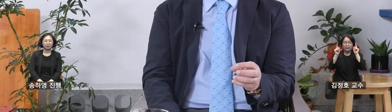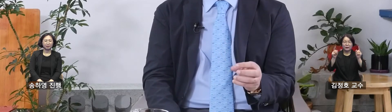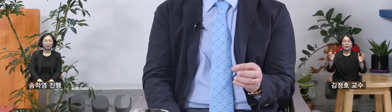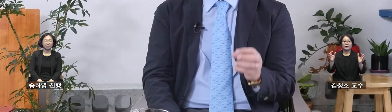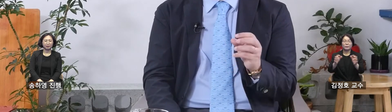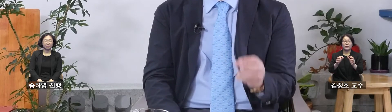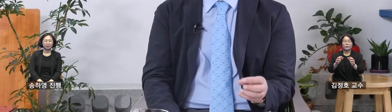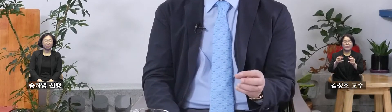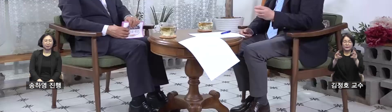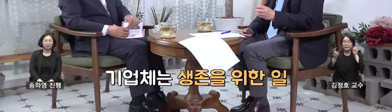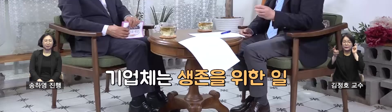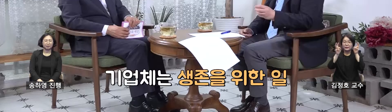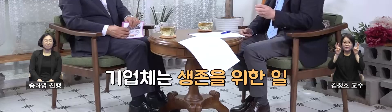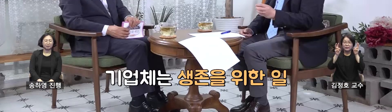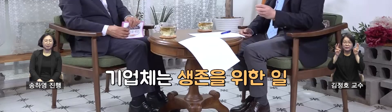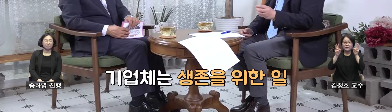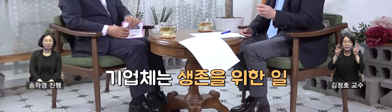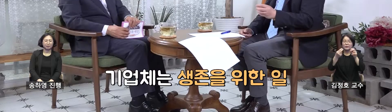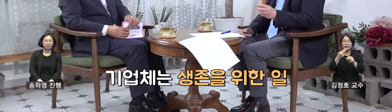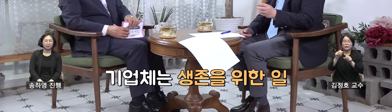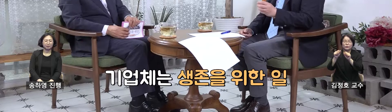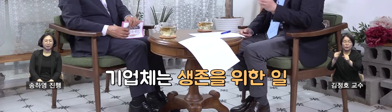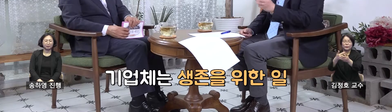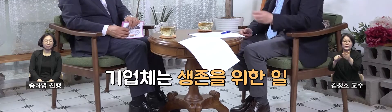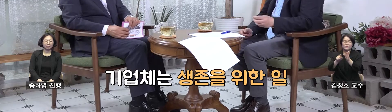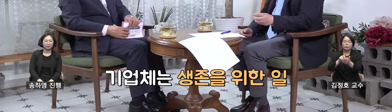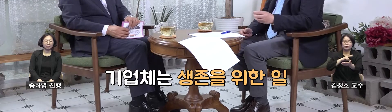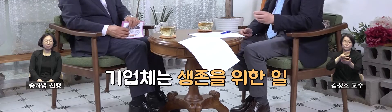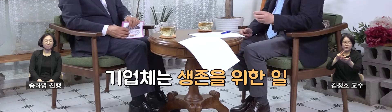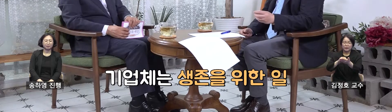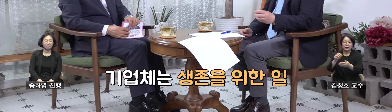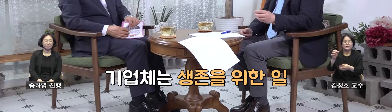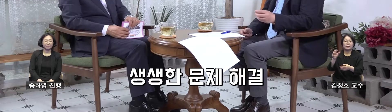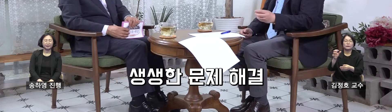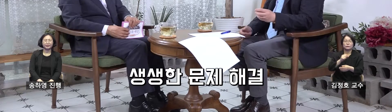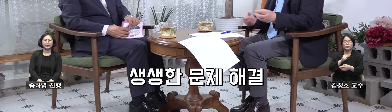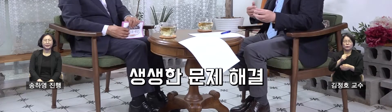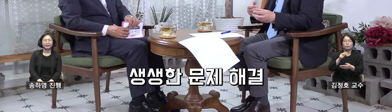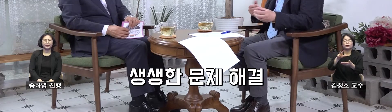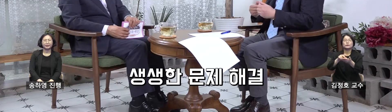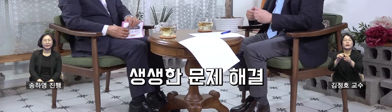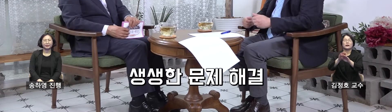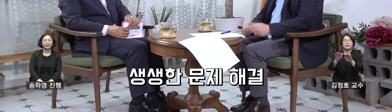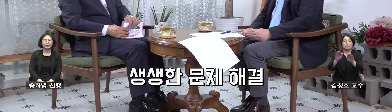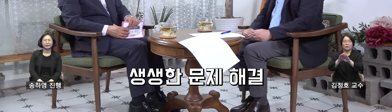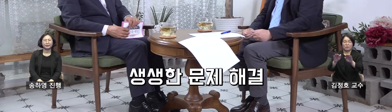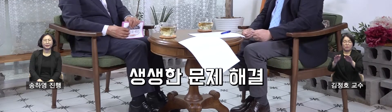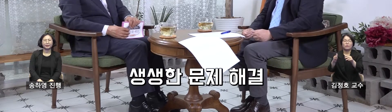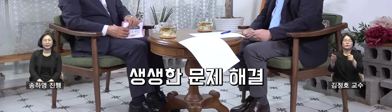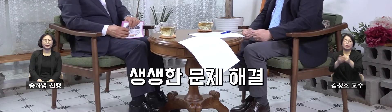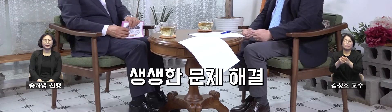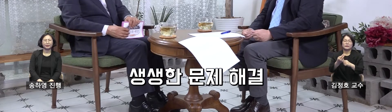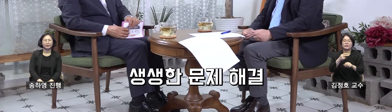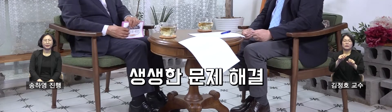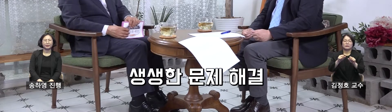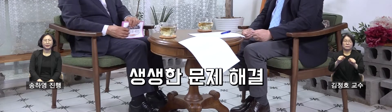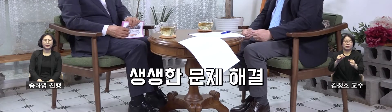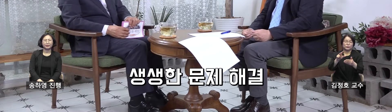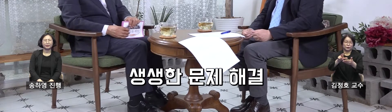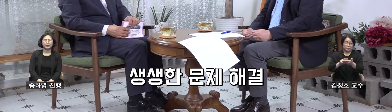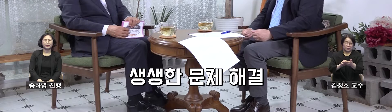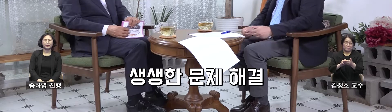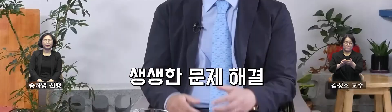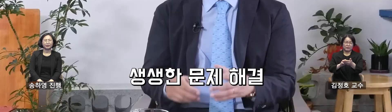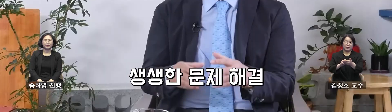특히 기업체는 생존을 위해서 주제를 찾고 문제를 해결하기 때문에 훨씬 더 살아있는 문제를 해결할 수가